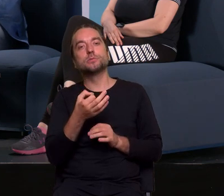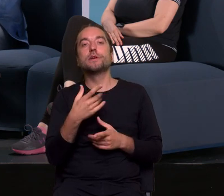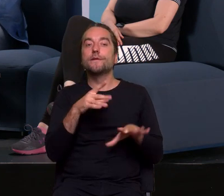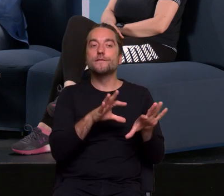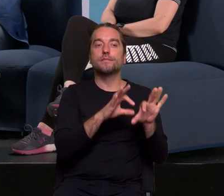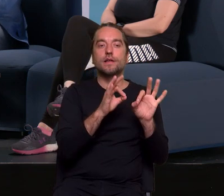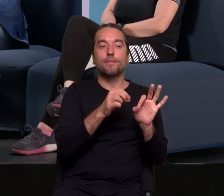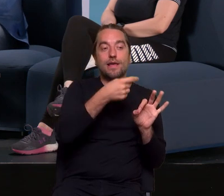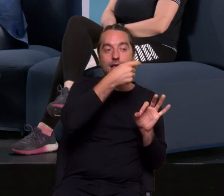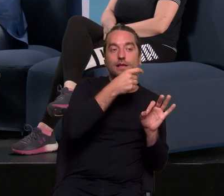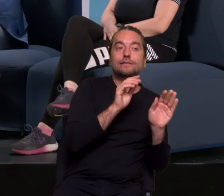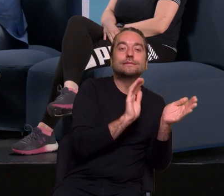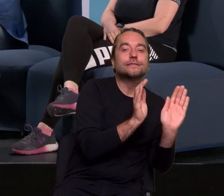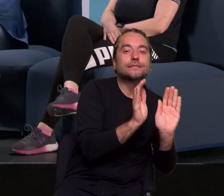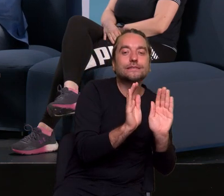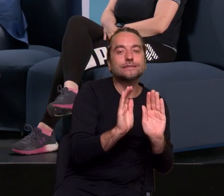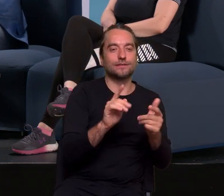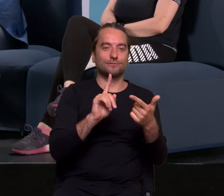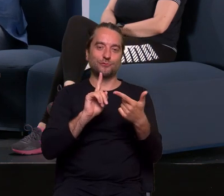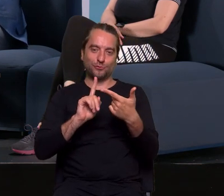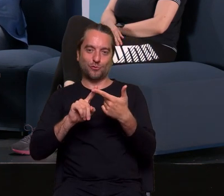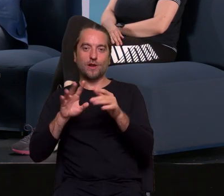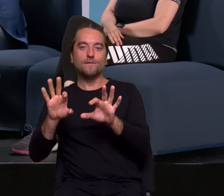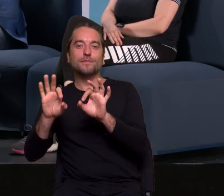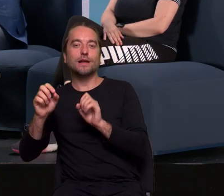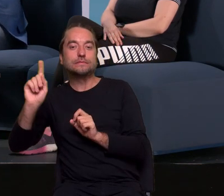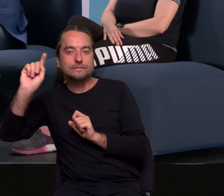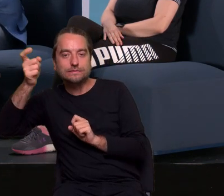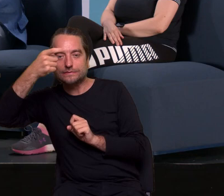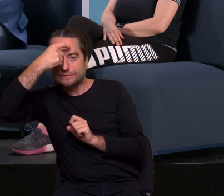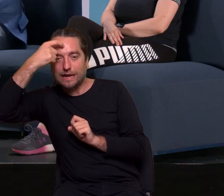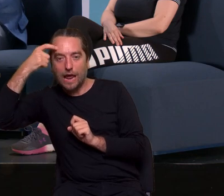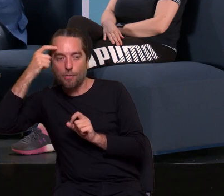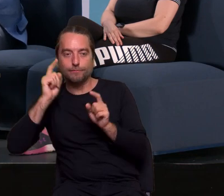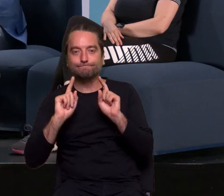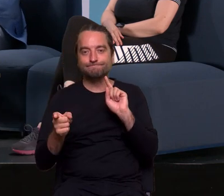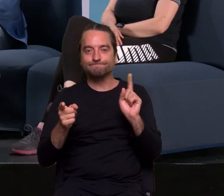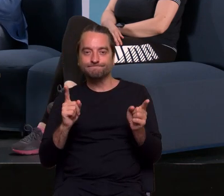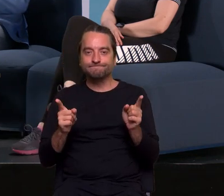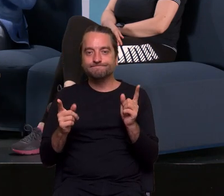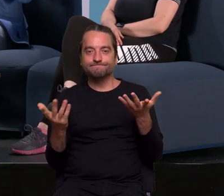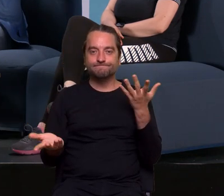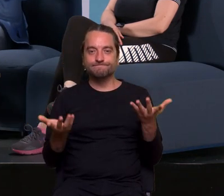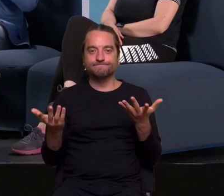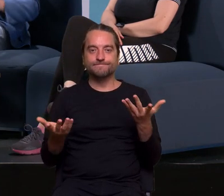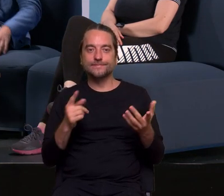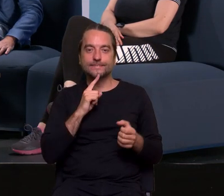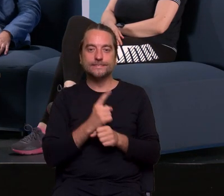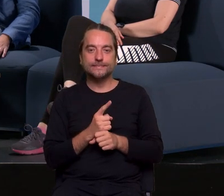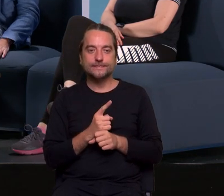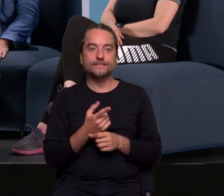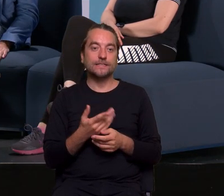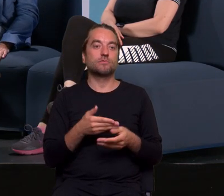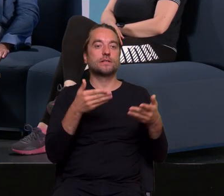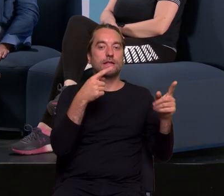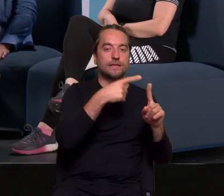traumę, o tak powiem, nie? Czy chcemy się troszczyć o te rzeczy, czy chcemy żyć z traumą tego, co one nam przypominają, nie? To z taką tak, jakby... Te zniszczone